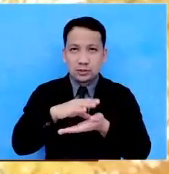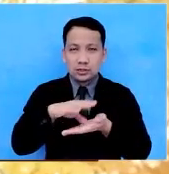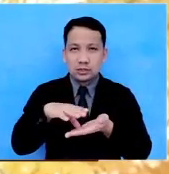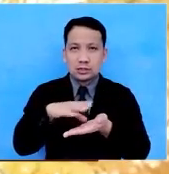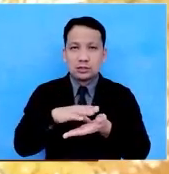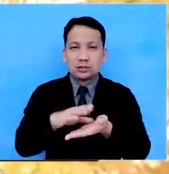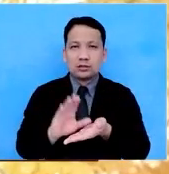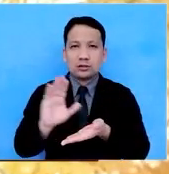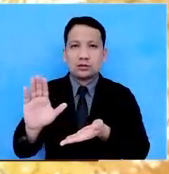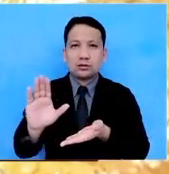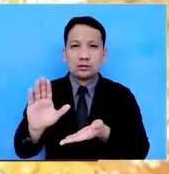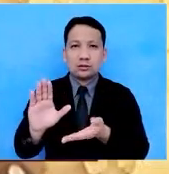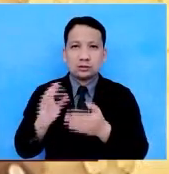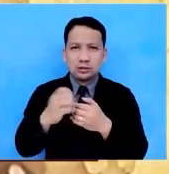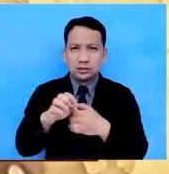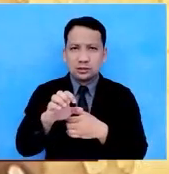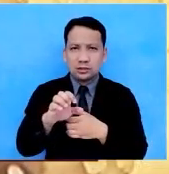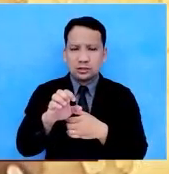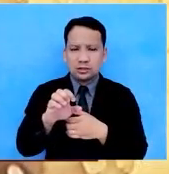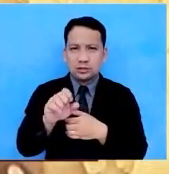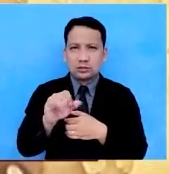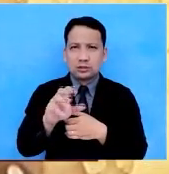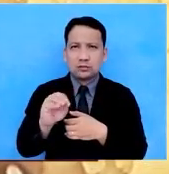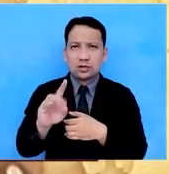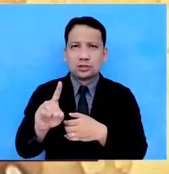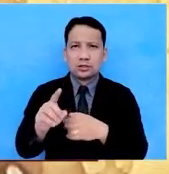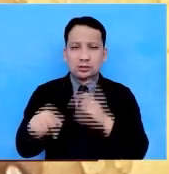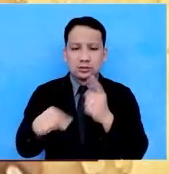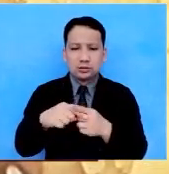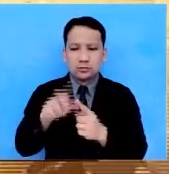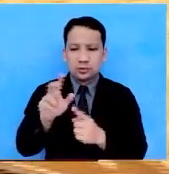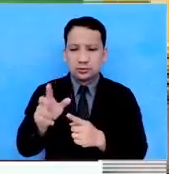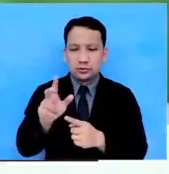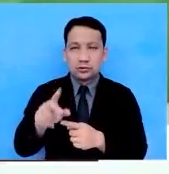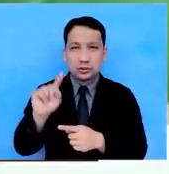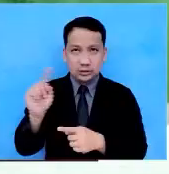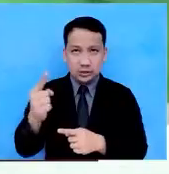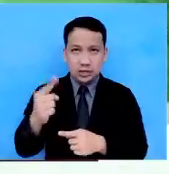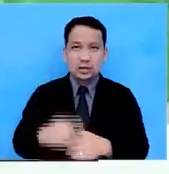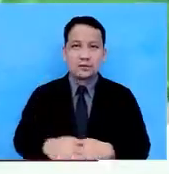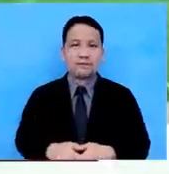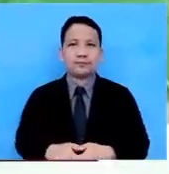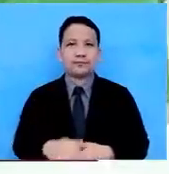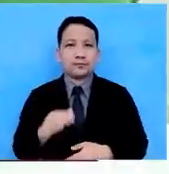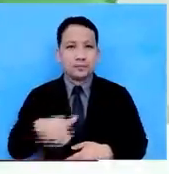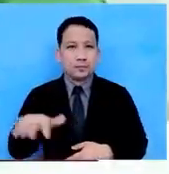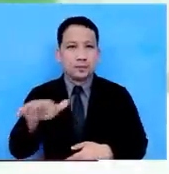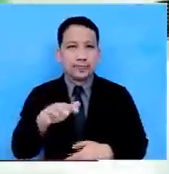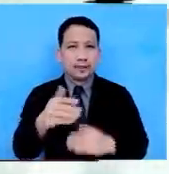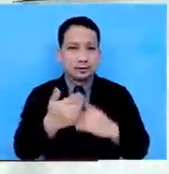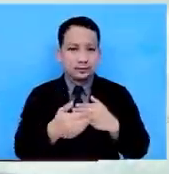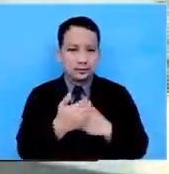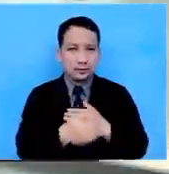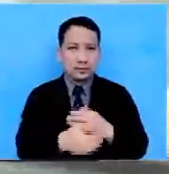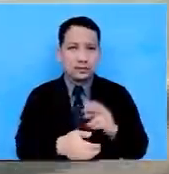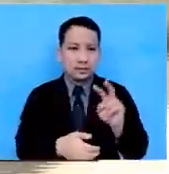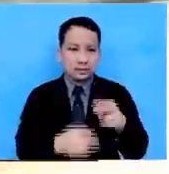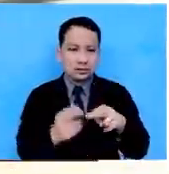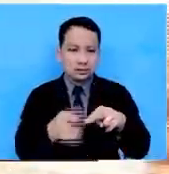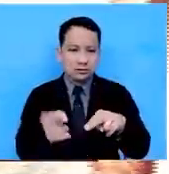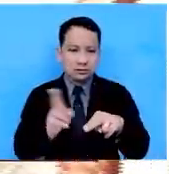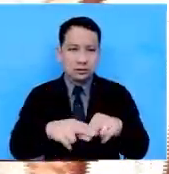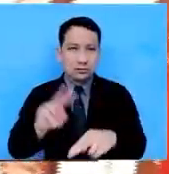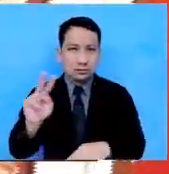na ensaymada, nagmahal din ng 30 pesos kada piraso. Sa iba pang bakery, hanggang 2 piso naman ang itinaas